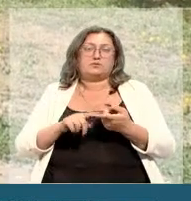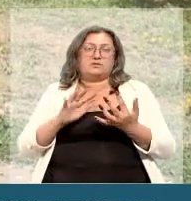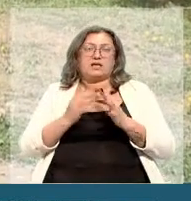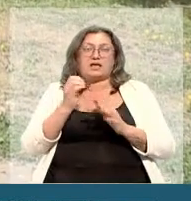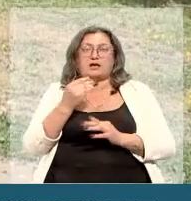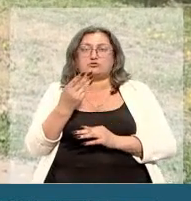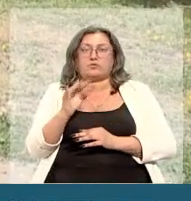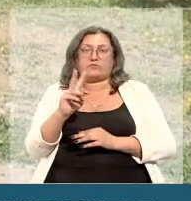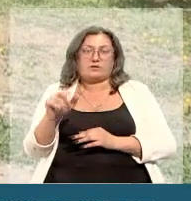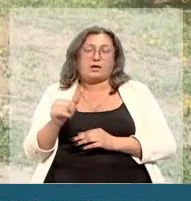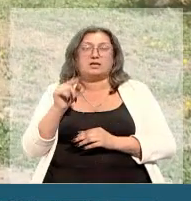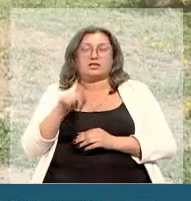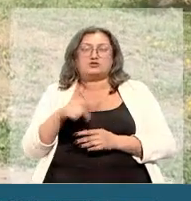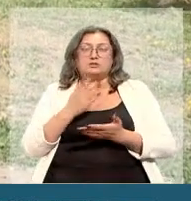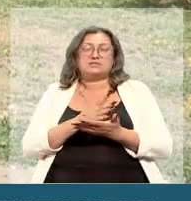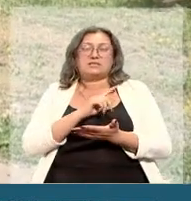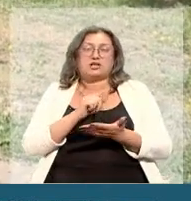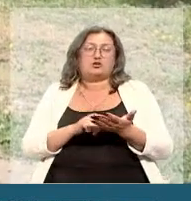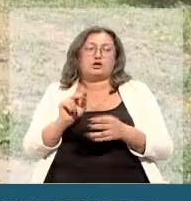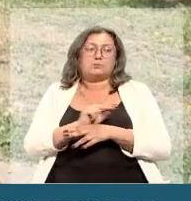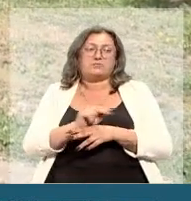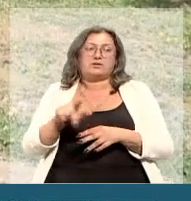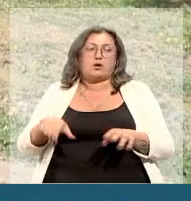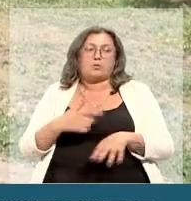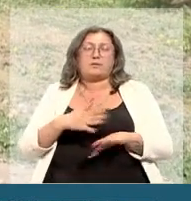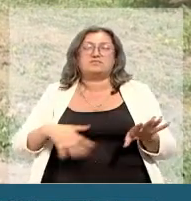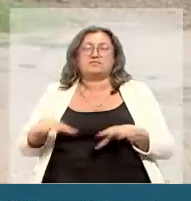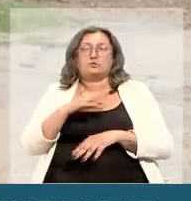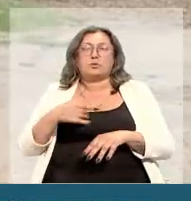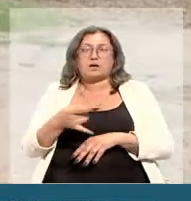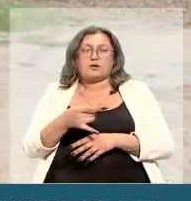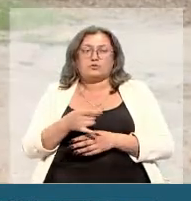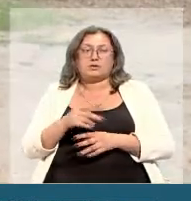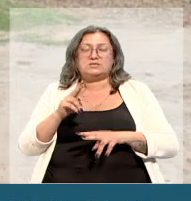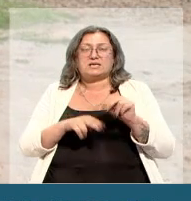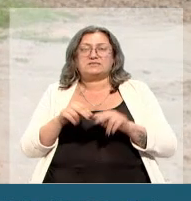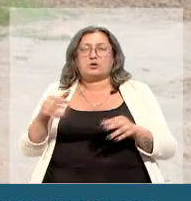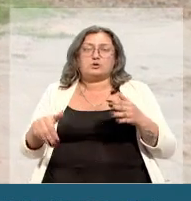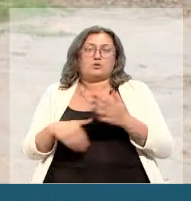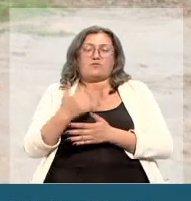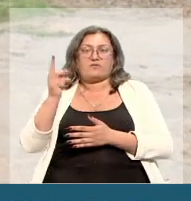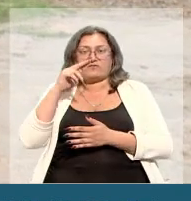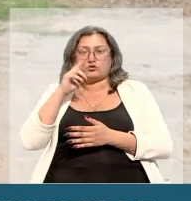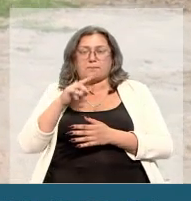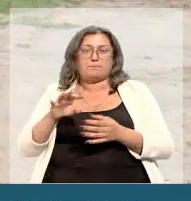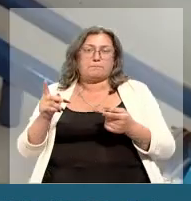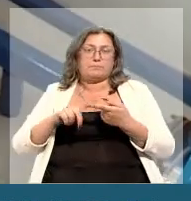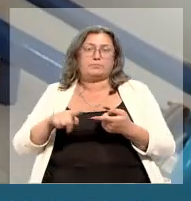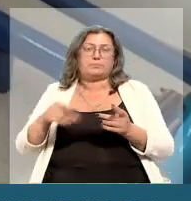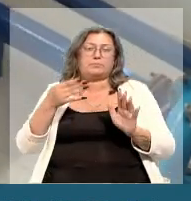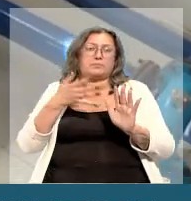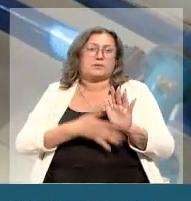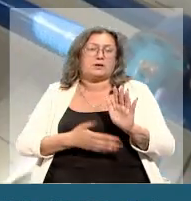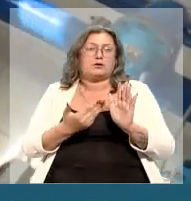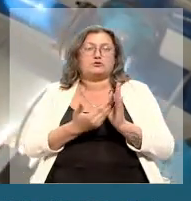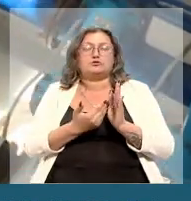селе Ершовка. Также мы поставили задачу отремонтировать дороги по всему району. Строительство нового водопровода обошлось более